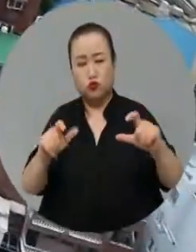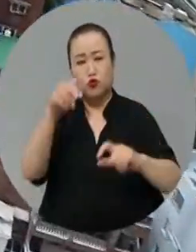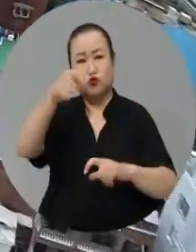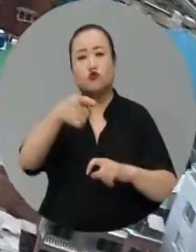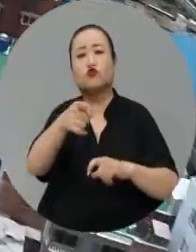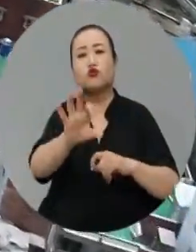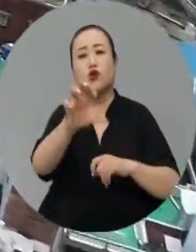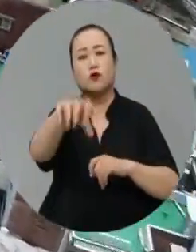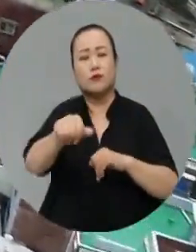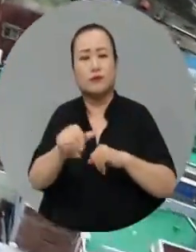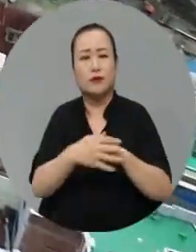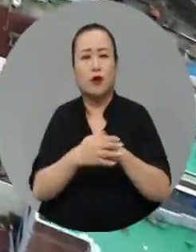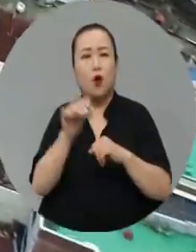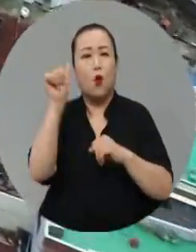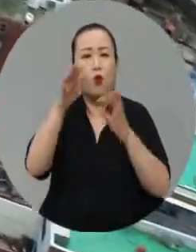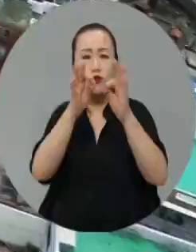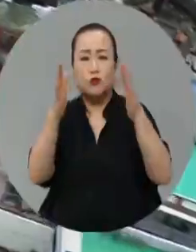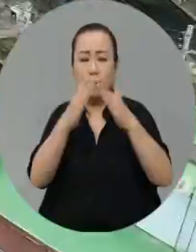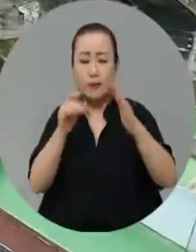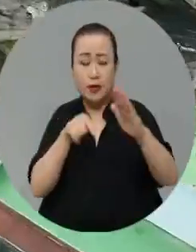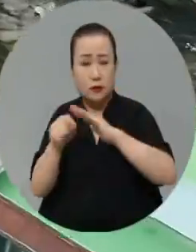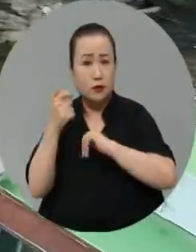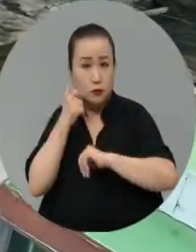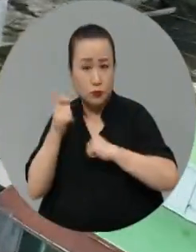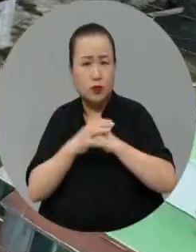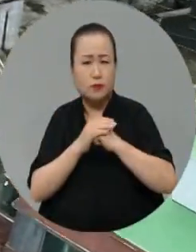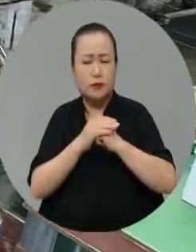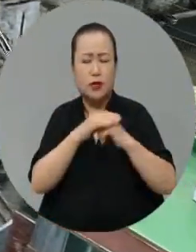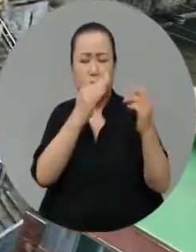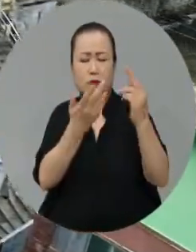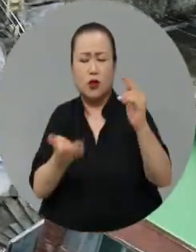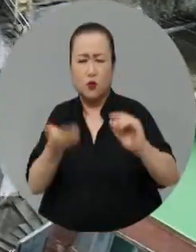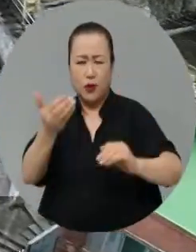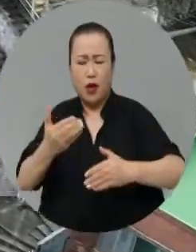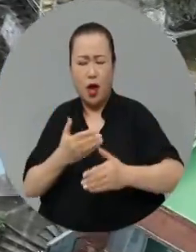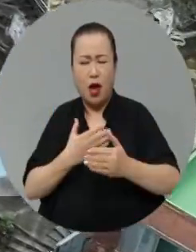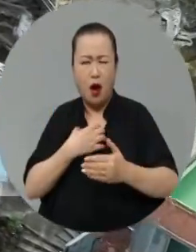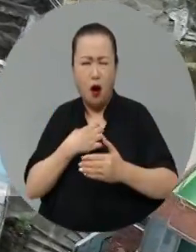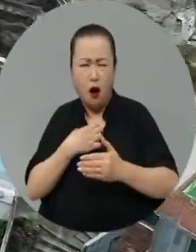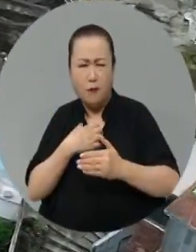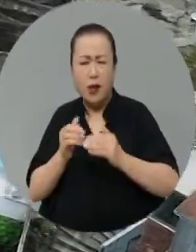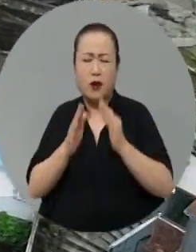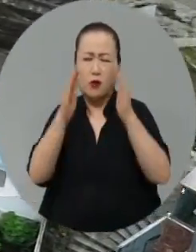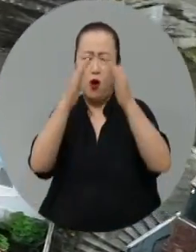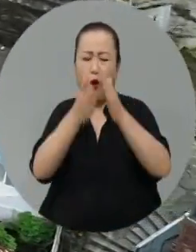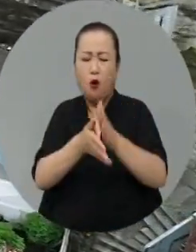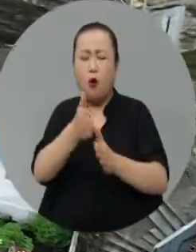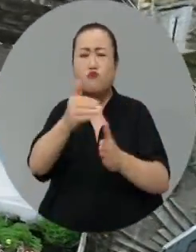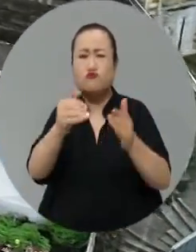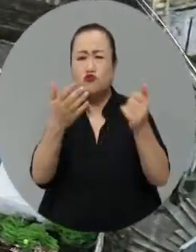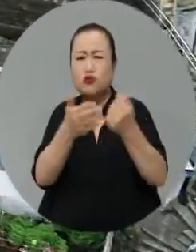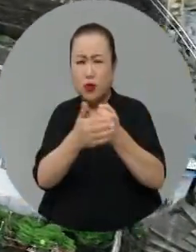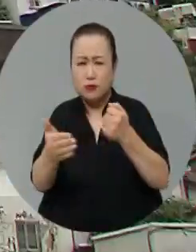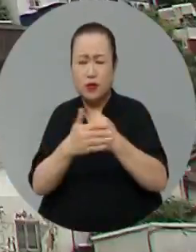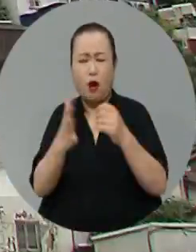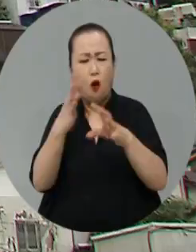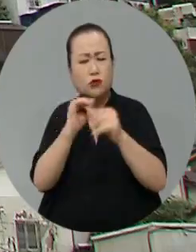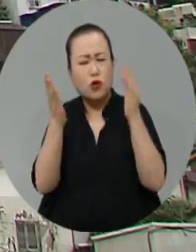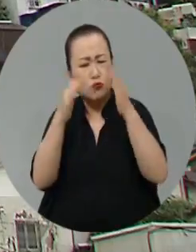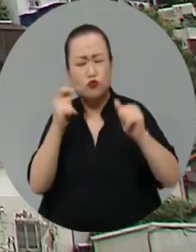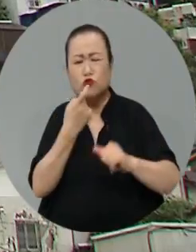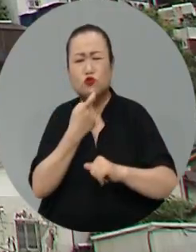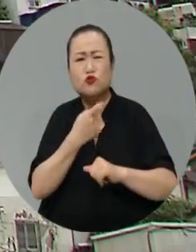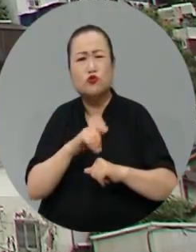주민들도 닷새째 귀가하지 못하고 있습니다. 비탈면 위에 위태롭게 세워진 빌라 건물 때문입니다. 언제